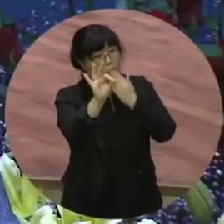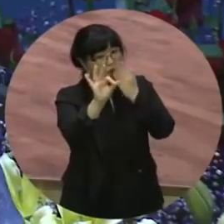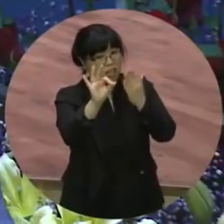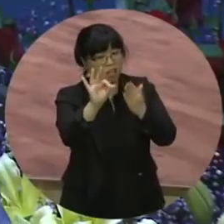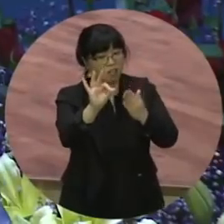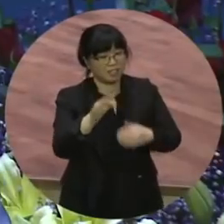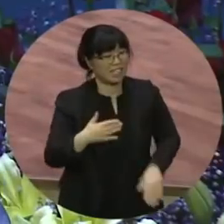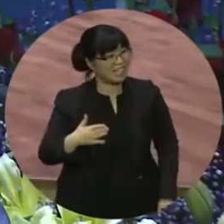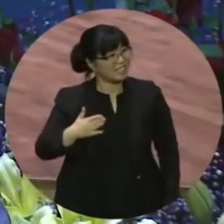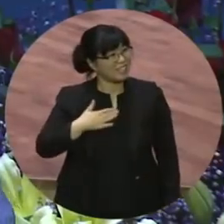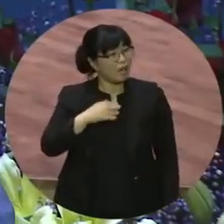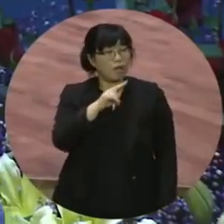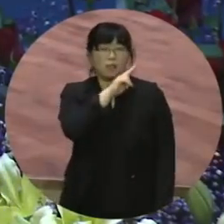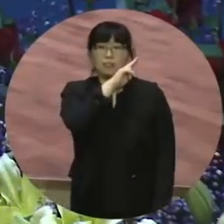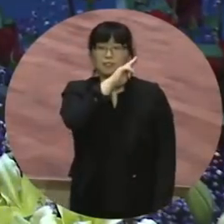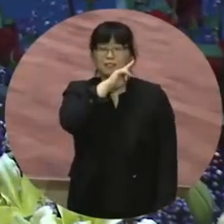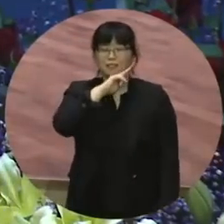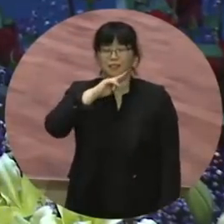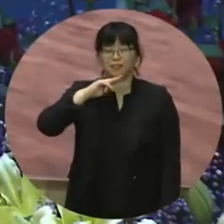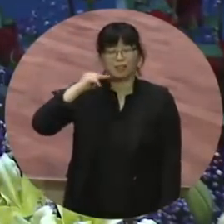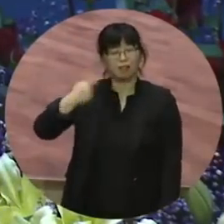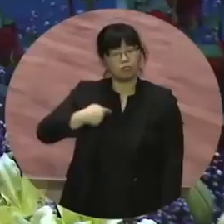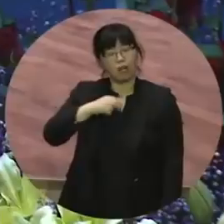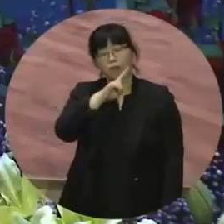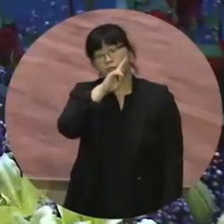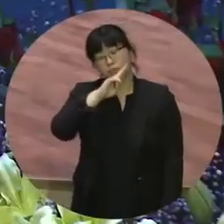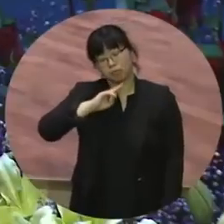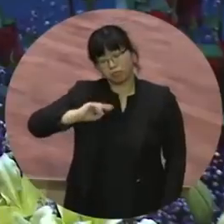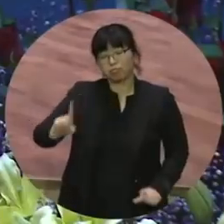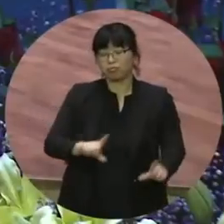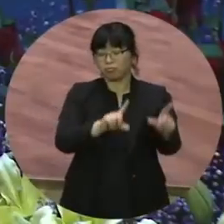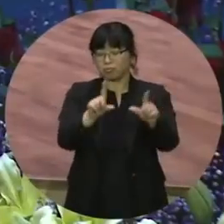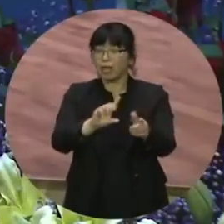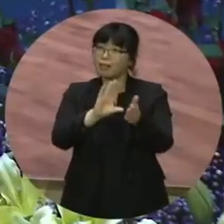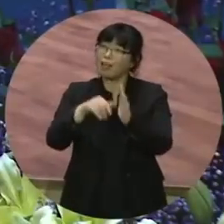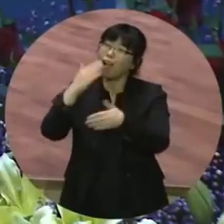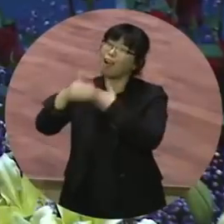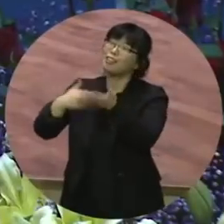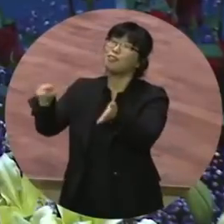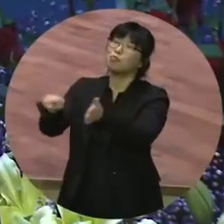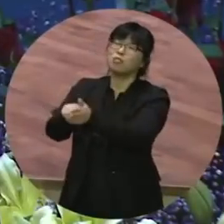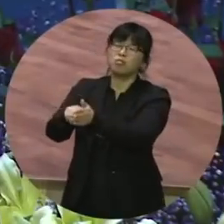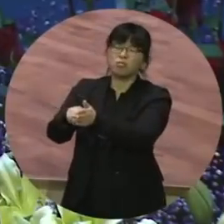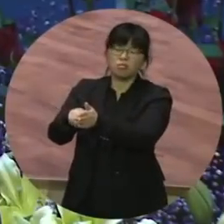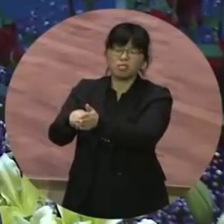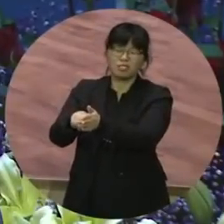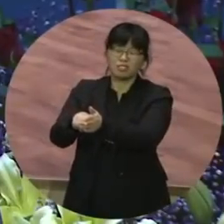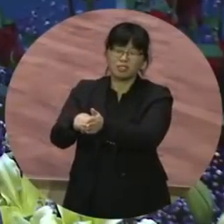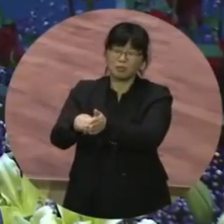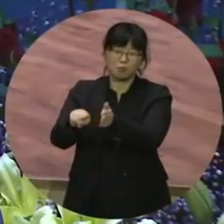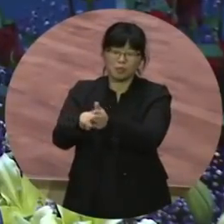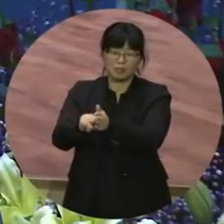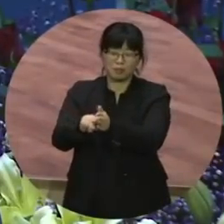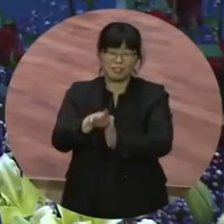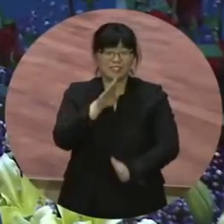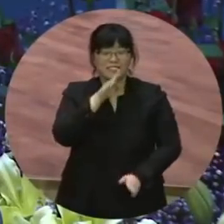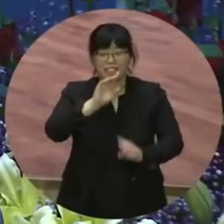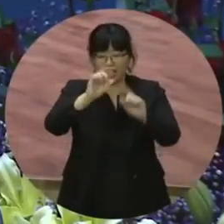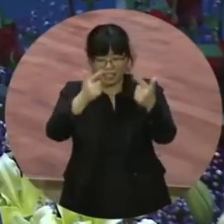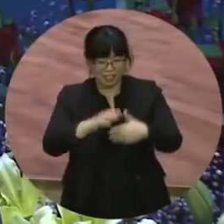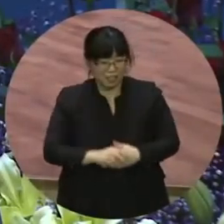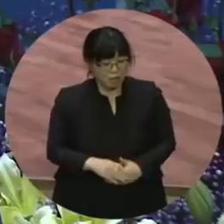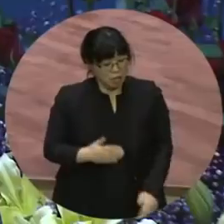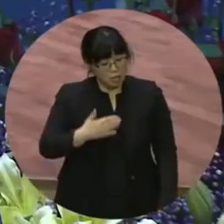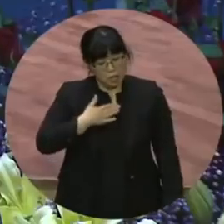힘들 때 어려울 때 강서구에서만 이 힘들 때 어려울 때 헌금을 해서 참으로 이 본당을